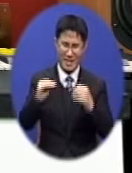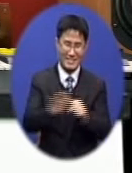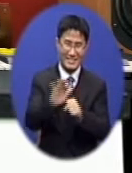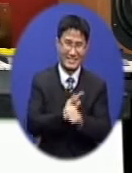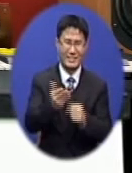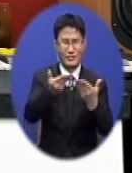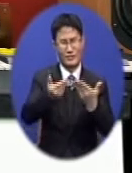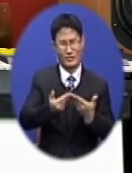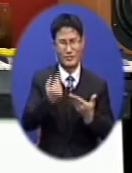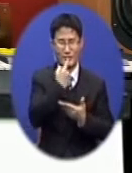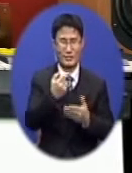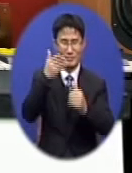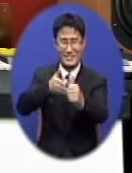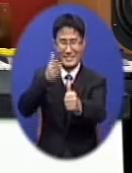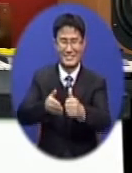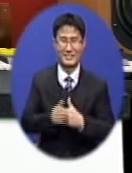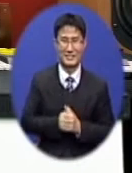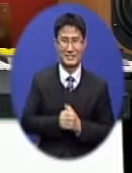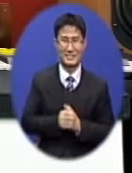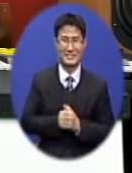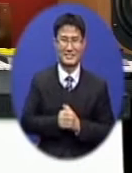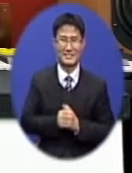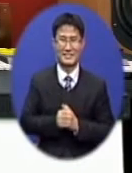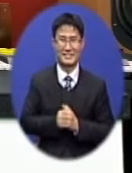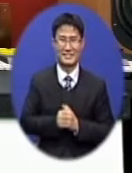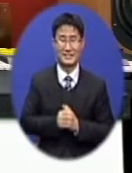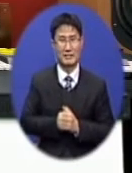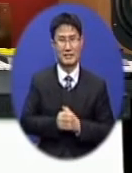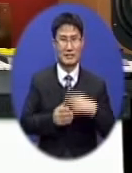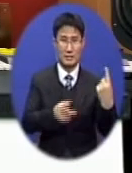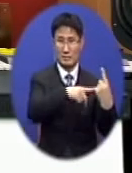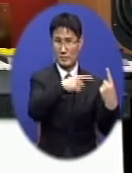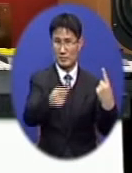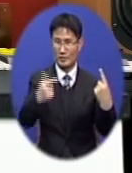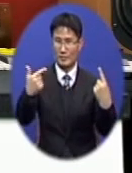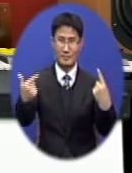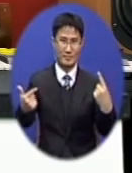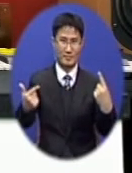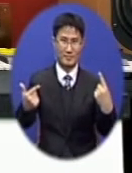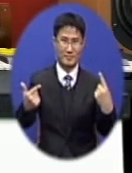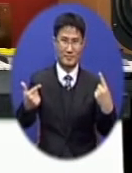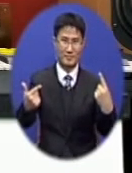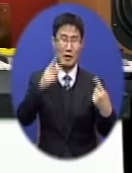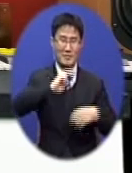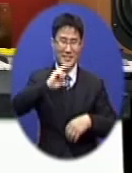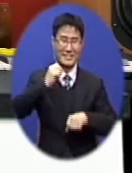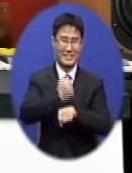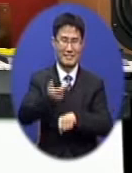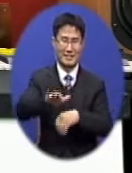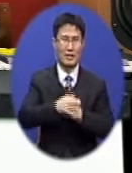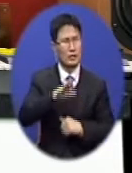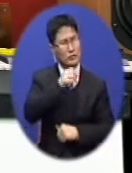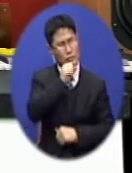사랑을 해주실 걸 부탁의 말씀드리면서 1번부터 6번까지 부르셨는데 어떻게